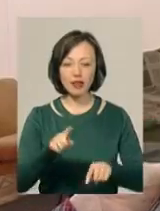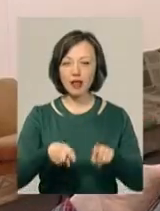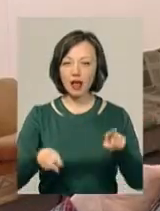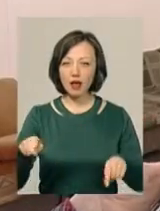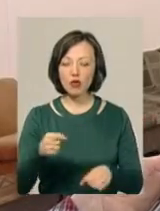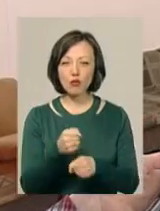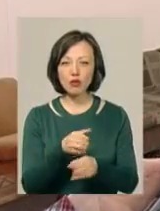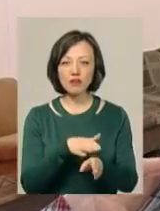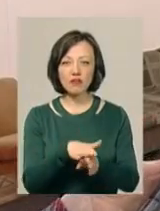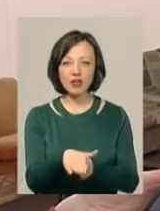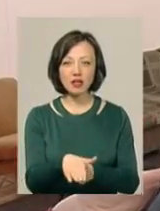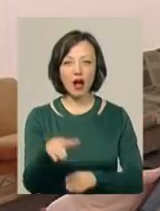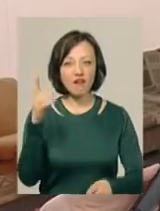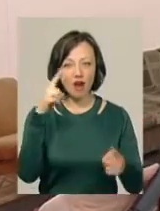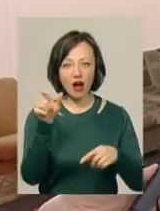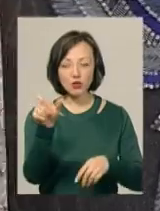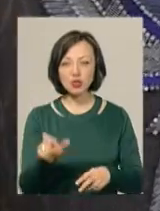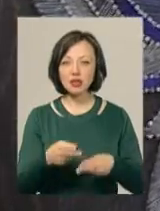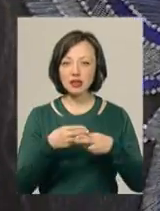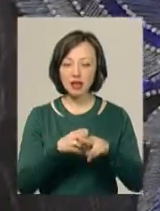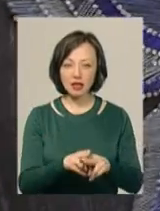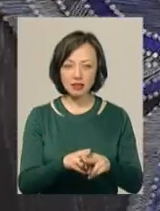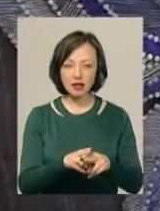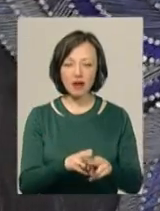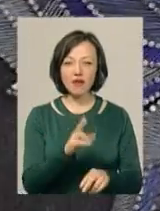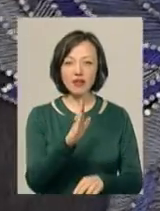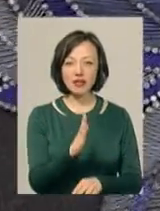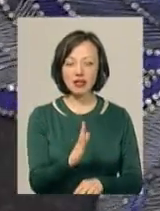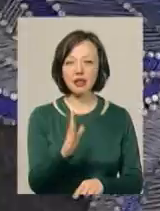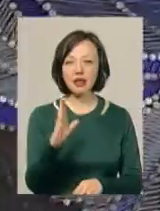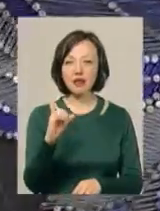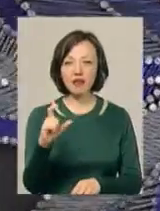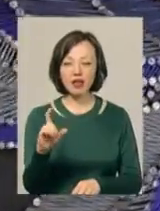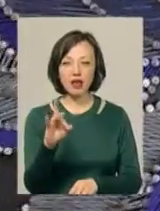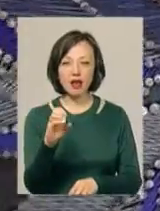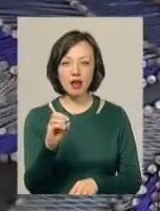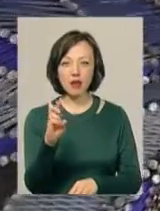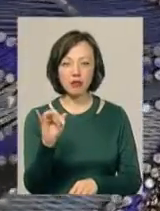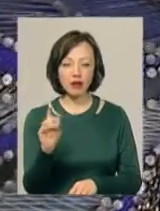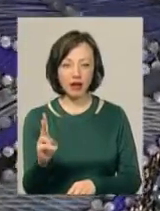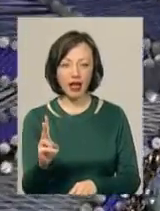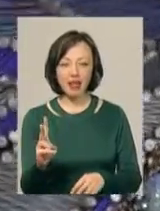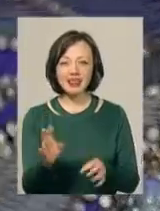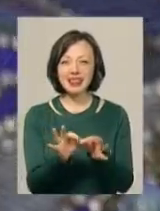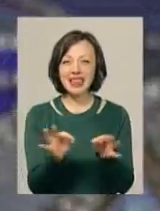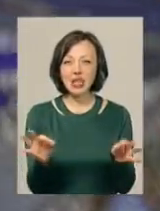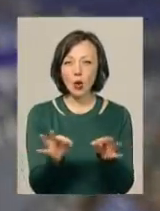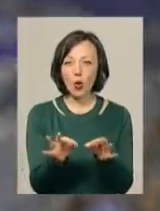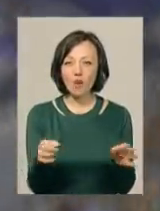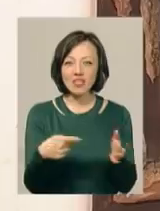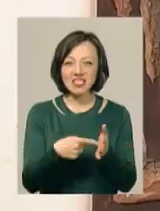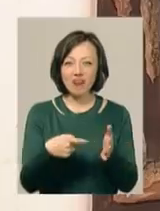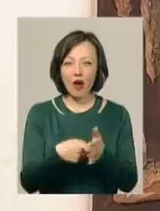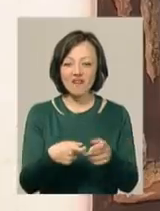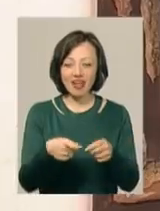роботи виконані в авторській техніці Валентини Євгеніївни Ребрик. Нитково-цвяховий натяг. Вона спочатку